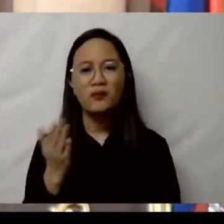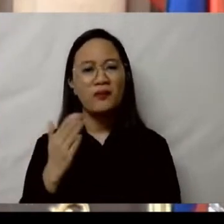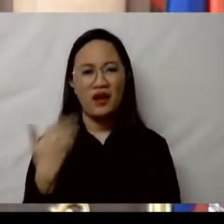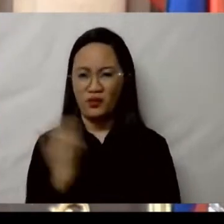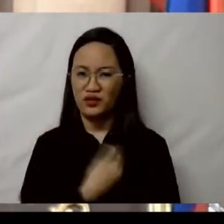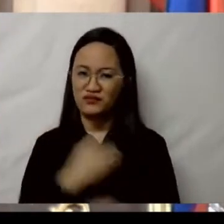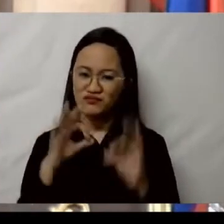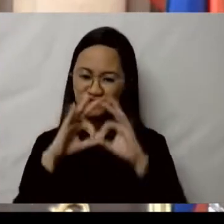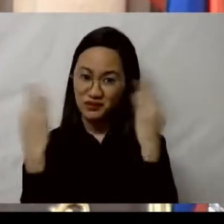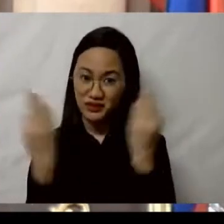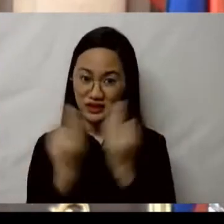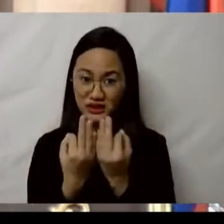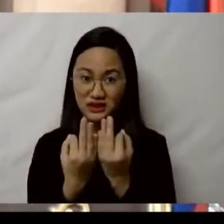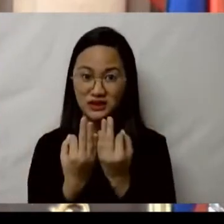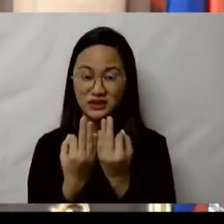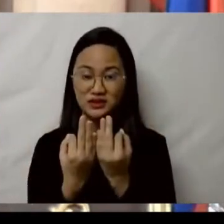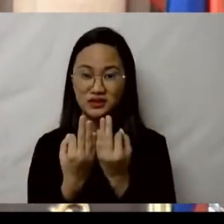ng kanyang mga biyaya.